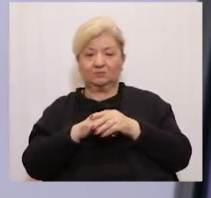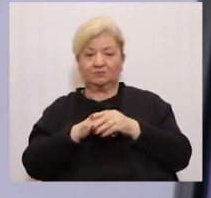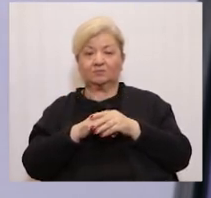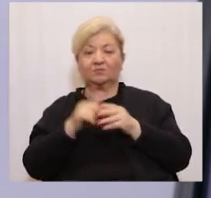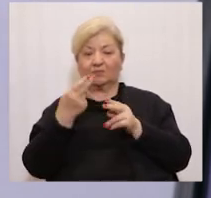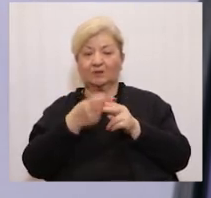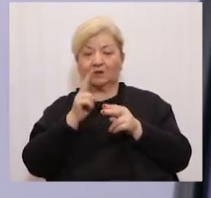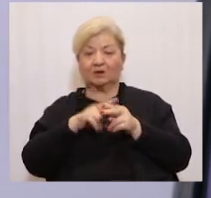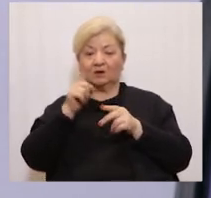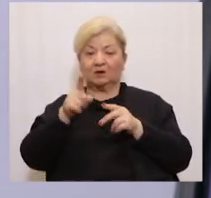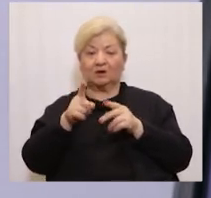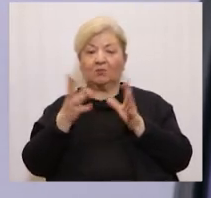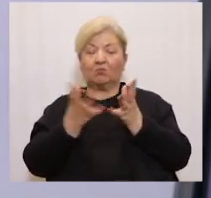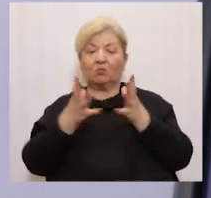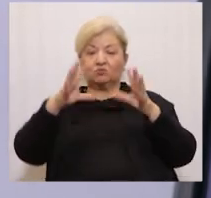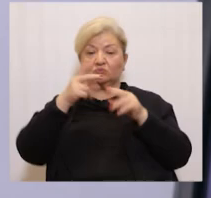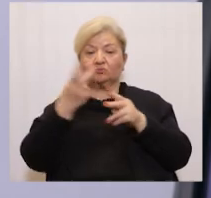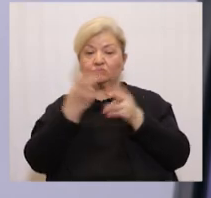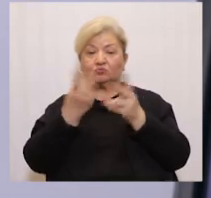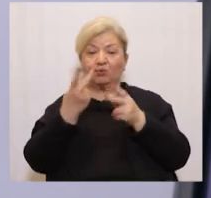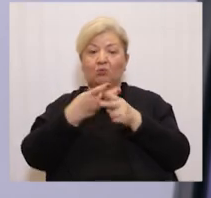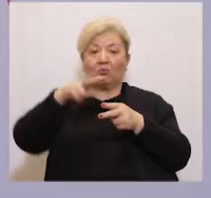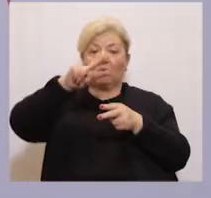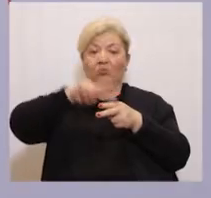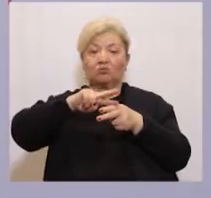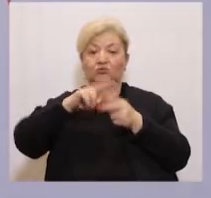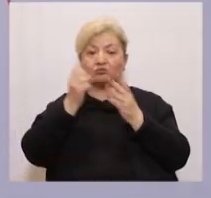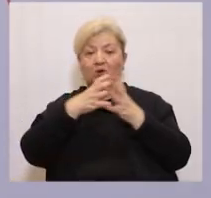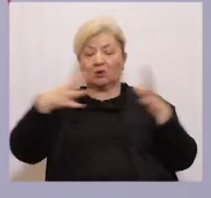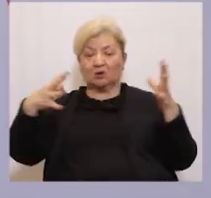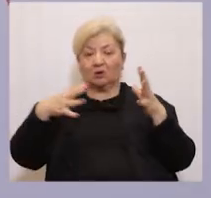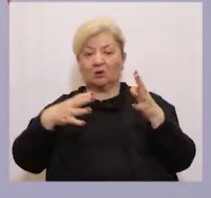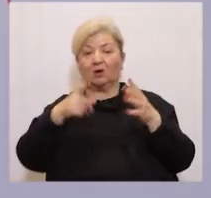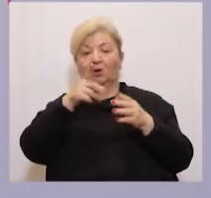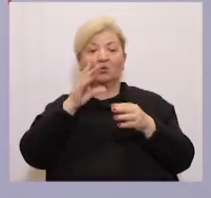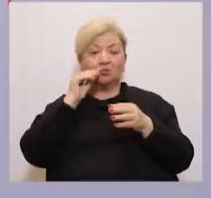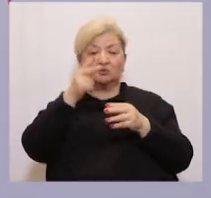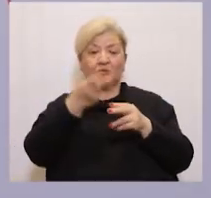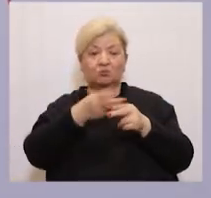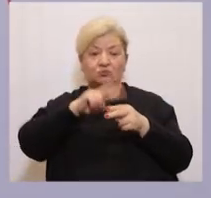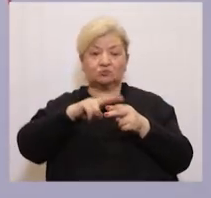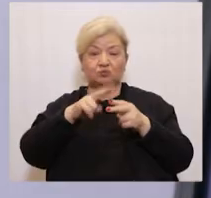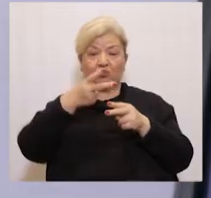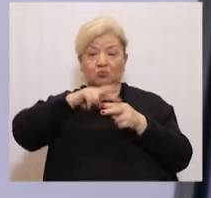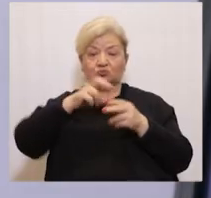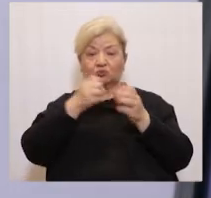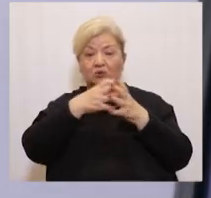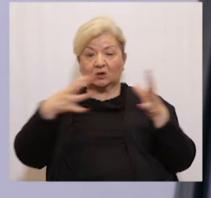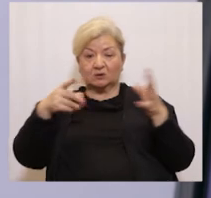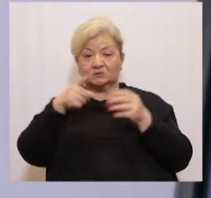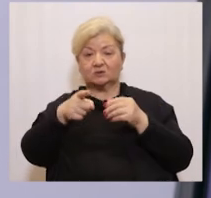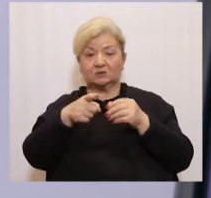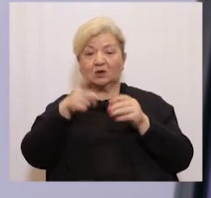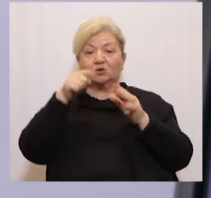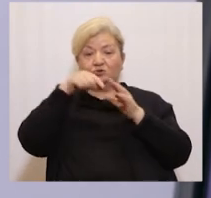ჩავთვალოთ. შესაბამისად, მაშინ მოცულობაც ორჯერ უნდა გაიზარდოს, ხო? მაგრამ მოცულობა რო ორჯერ გაიზარდა, ეს მოხდა იმის ხარჯზე,